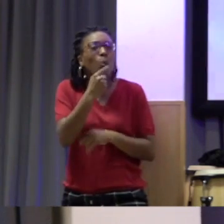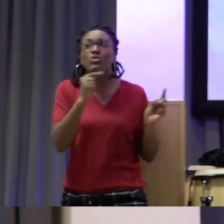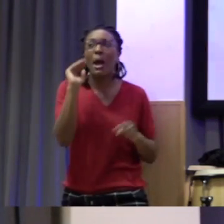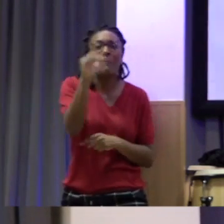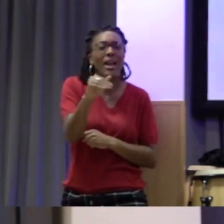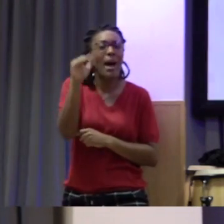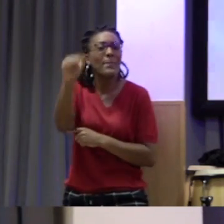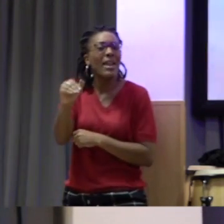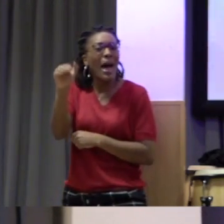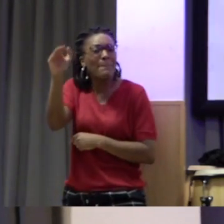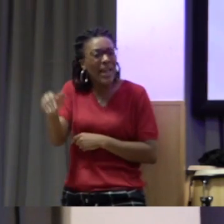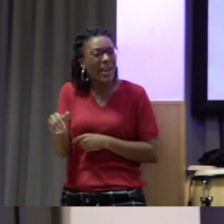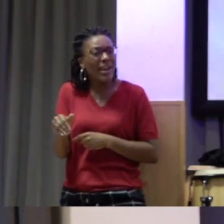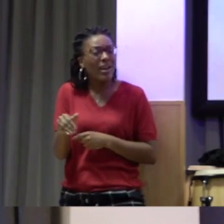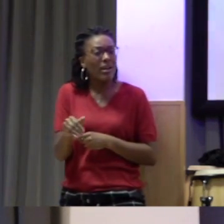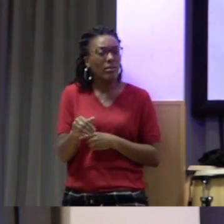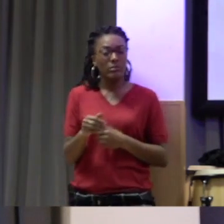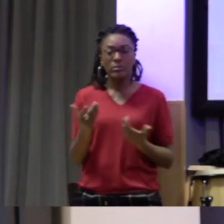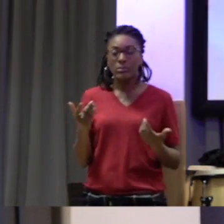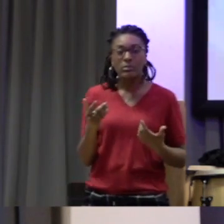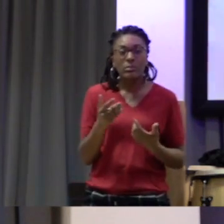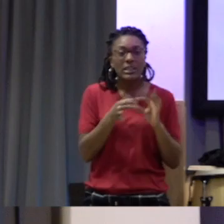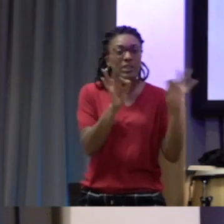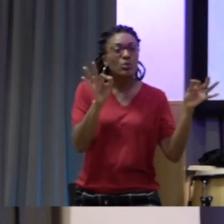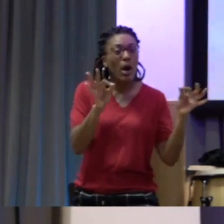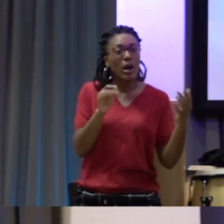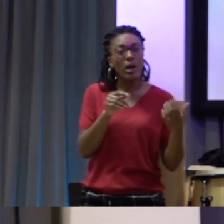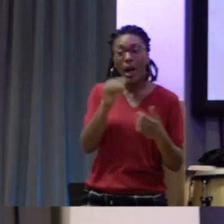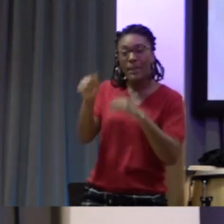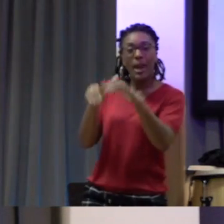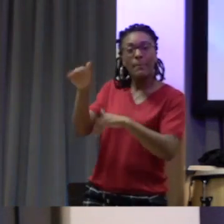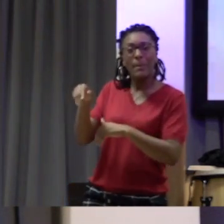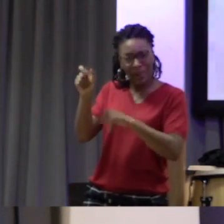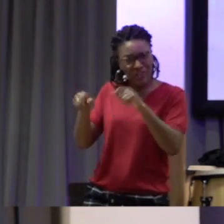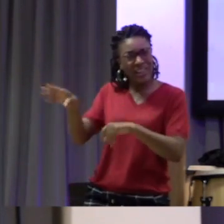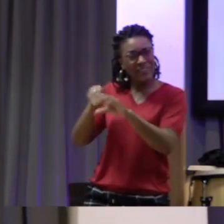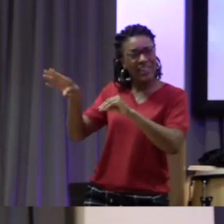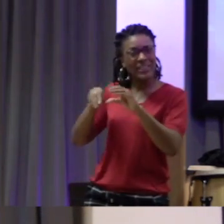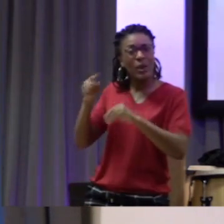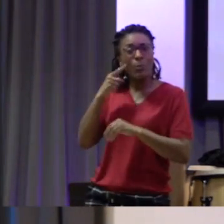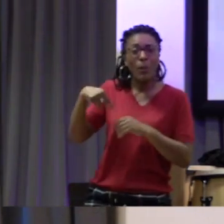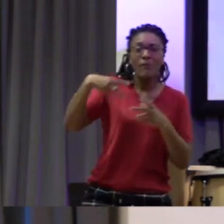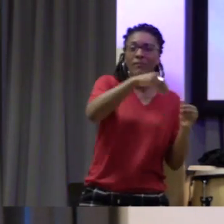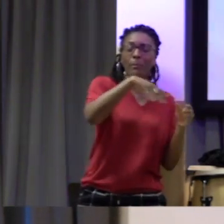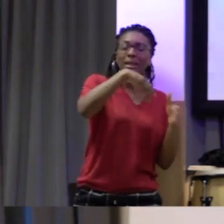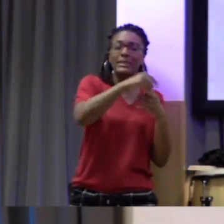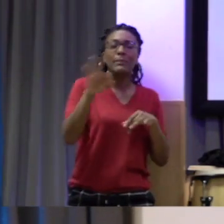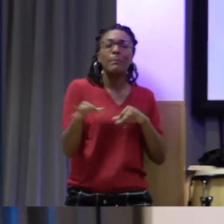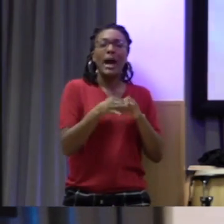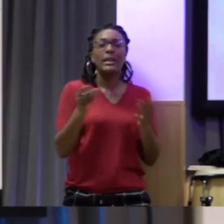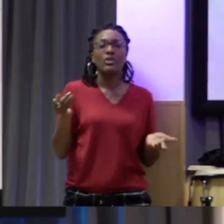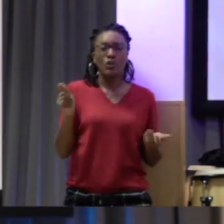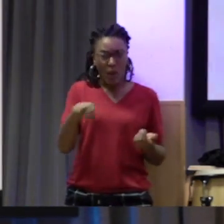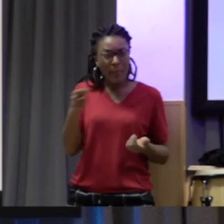de l'Évangile, les appelés aux noces avaient déjà reçu une invitation à laquelle ils avaient répondu